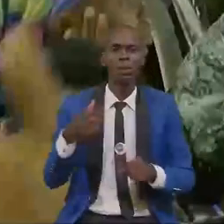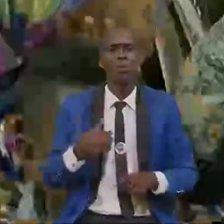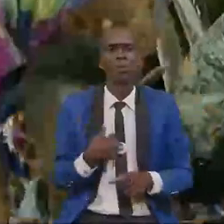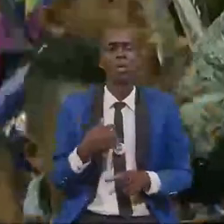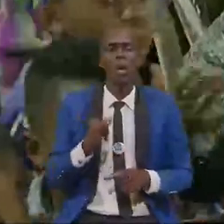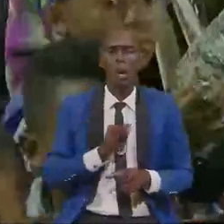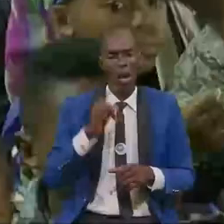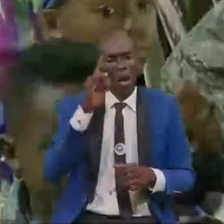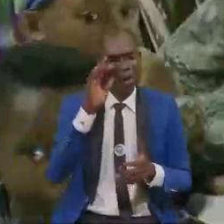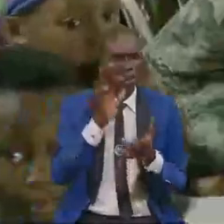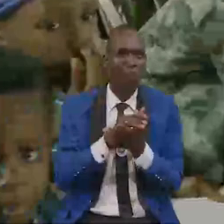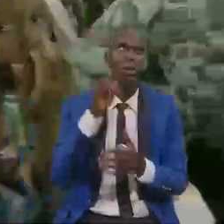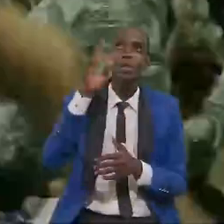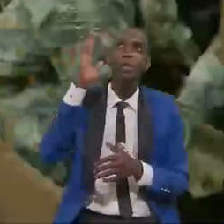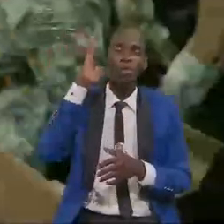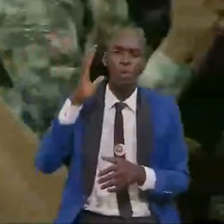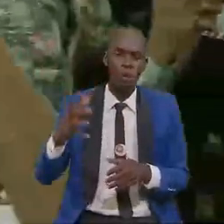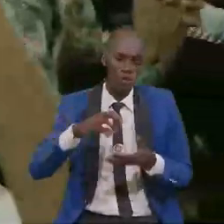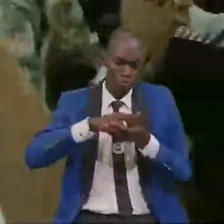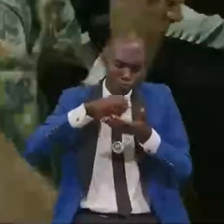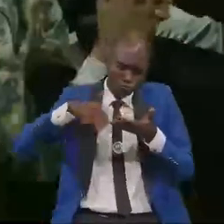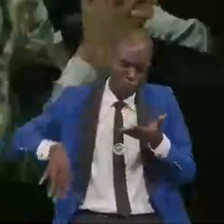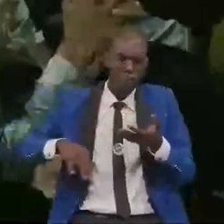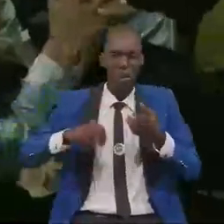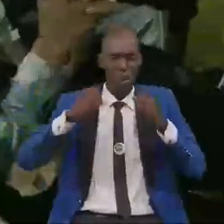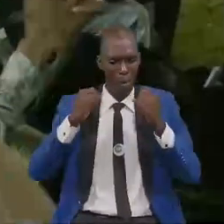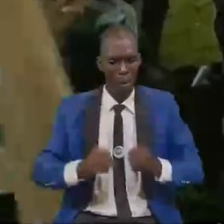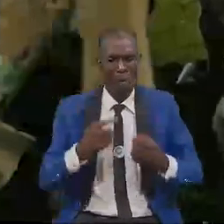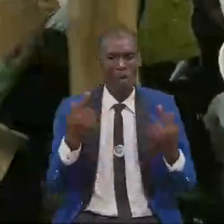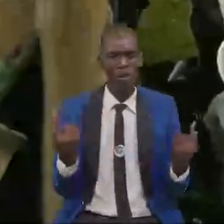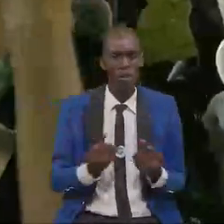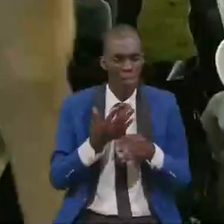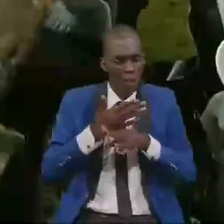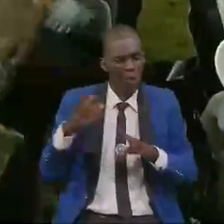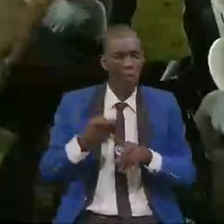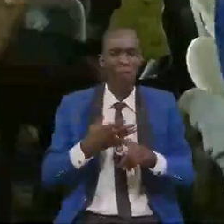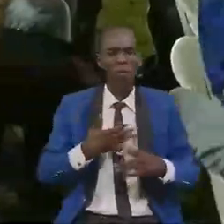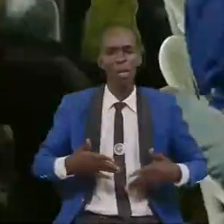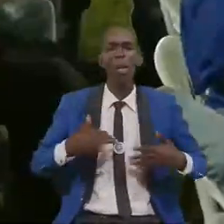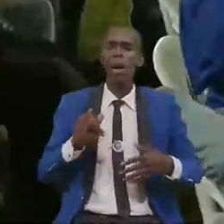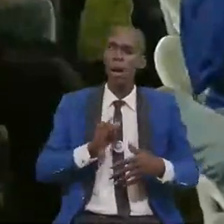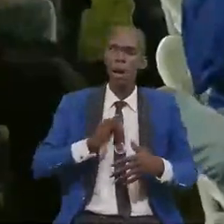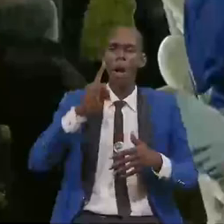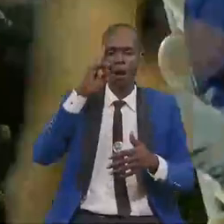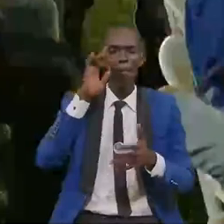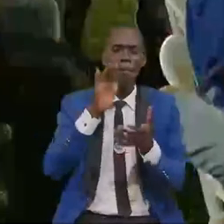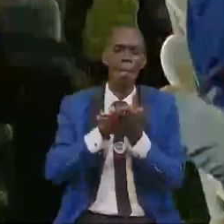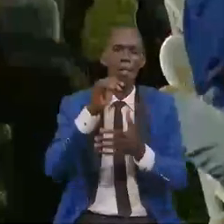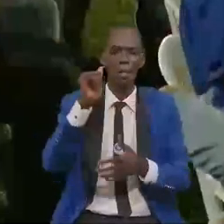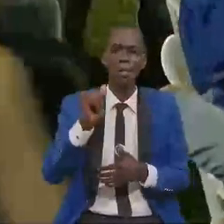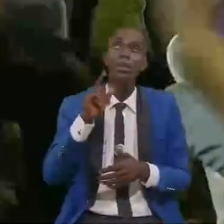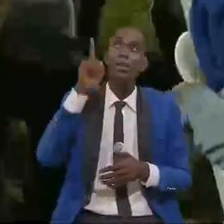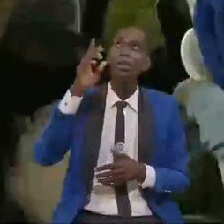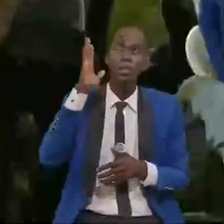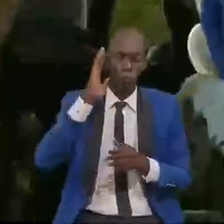va ôter le pouvoir du péché de ma vie ce soir je crois je crois il va